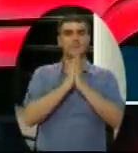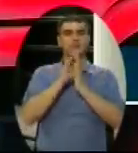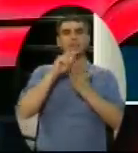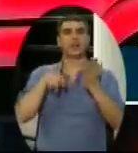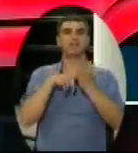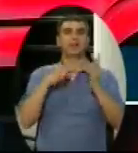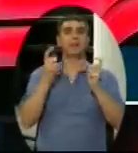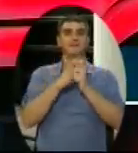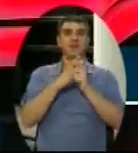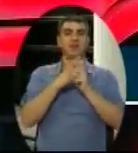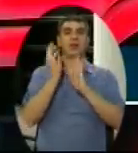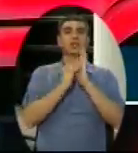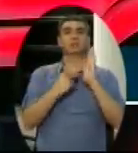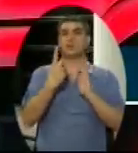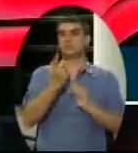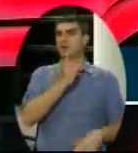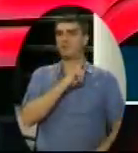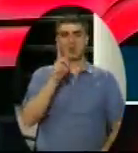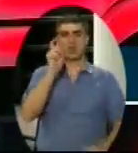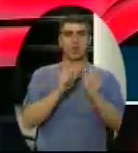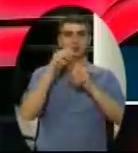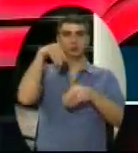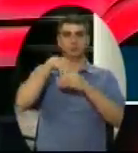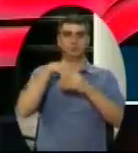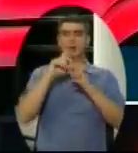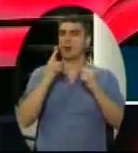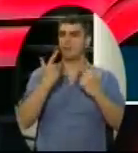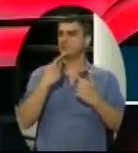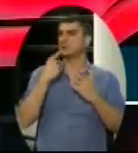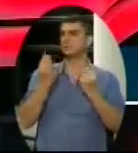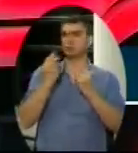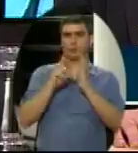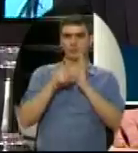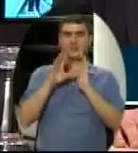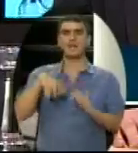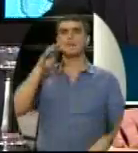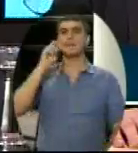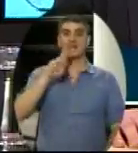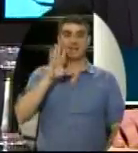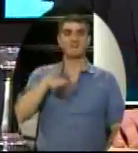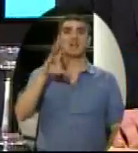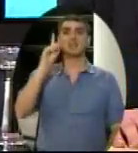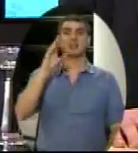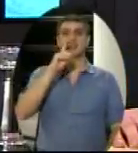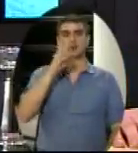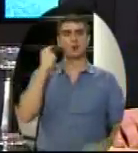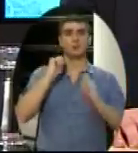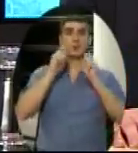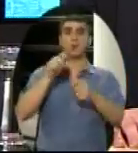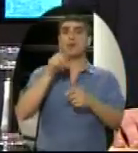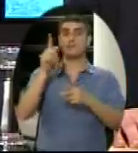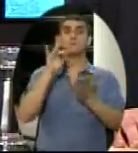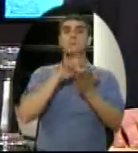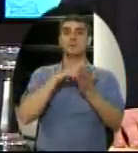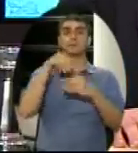לפסילת המפלגה, רשימה עצמה, ולא האישים נכון, שמופיעים. ולמה? זה עניין טכני. גם מירי רגב ודני דנון היו בהתחלה בעתירה. אגב, הם